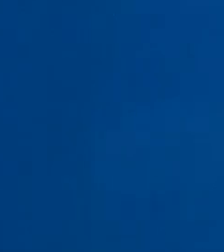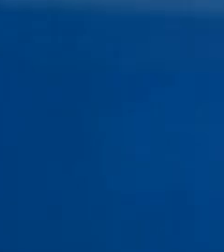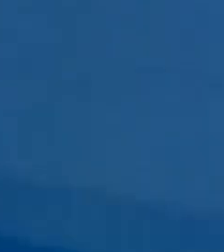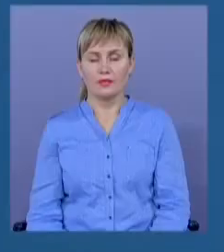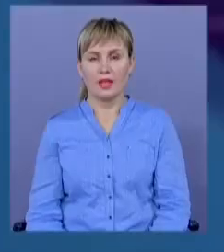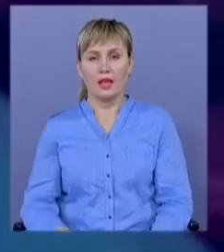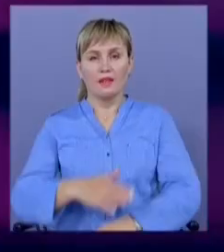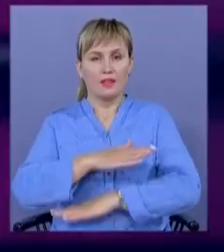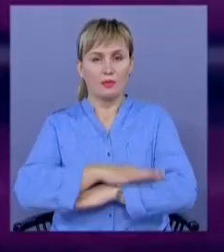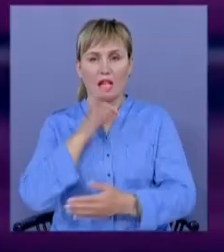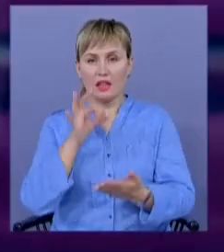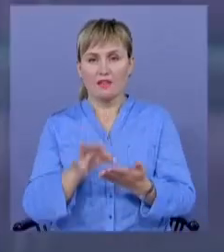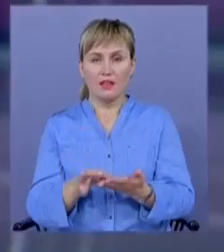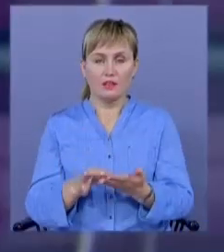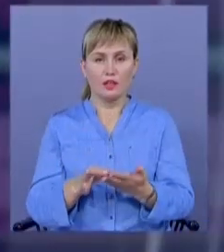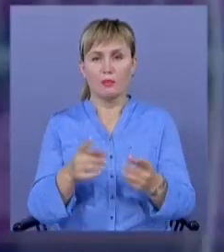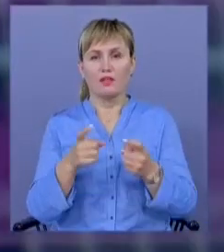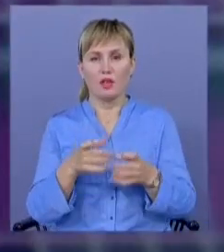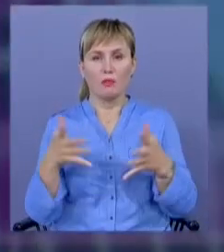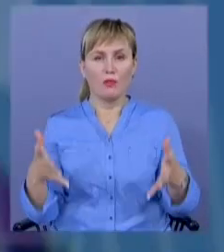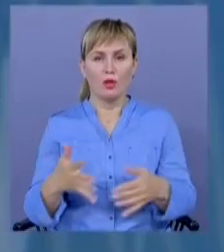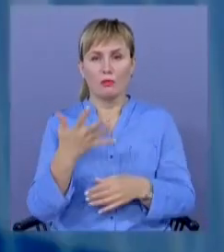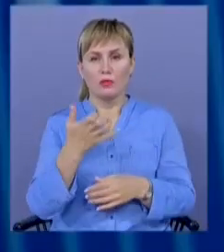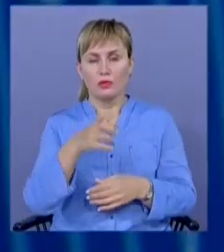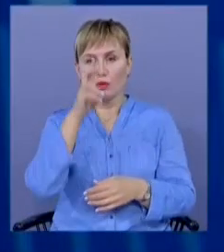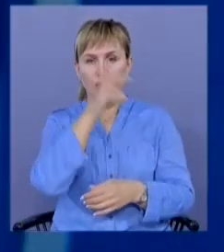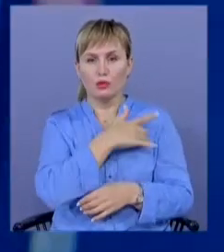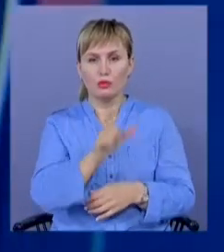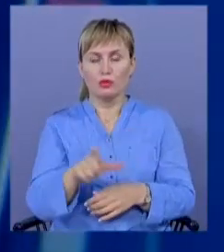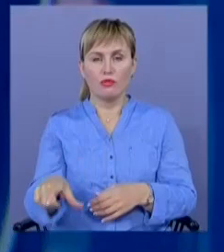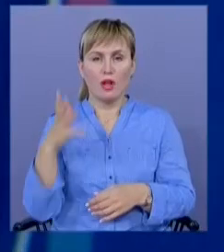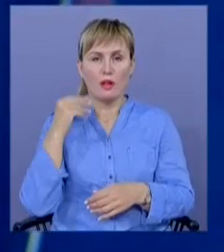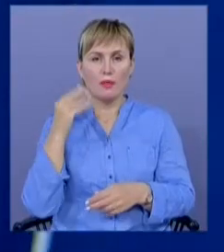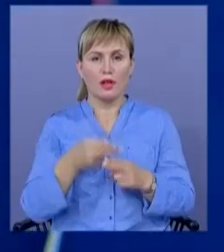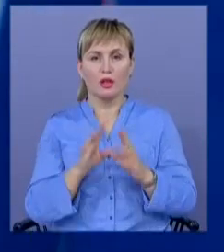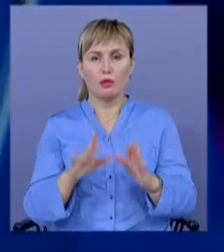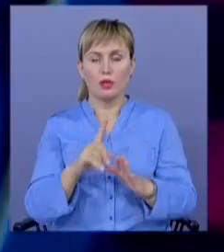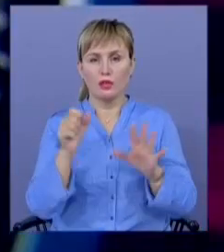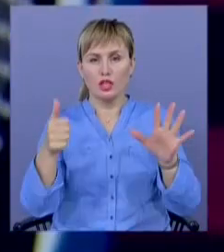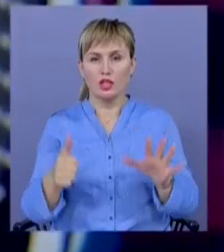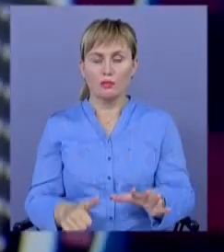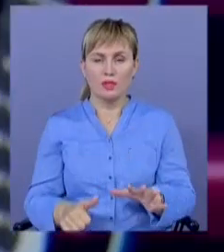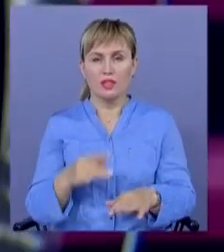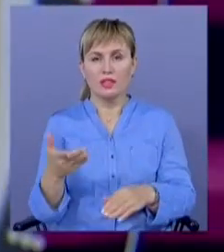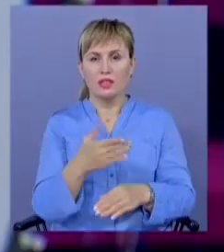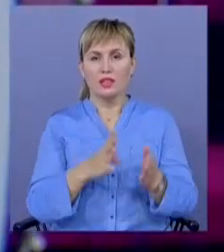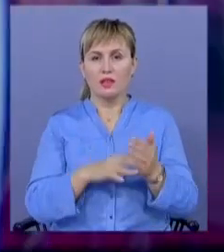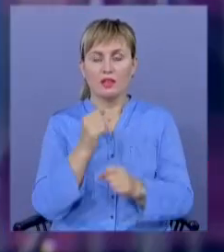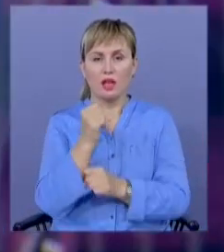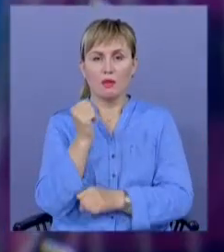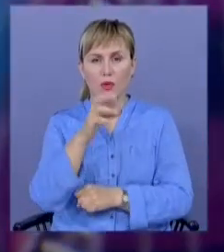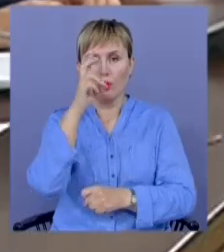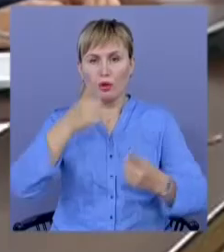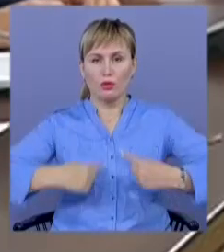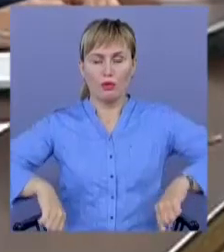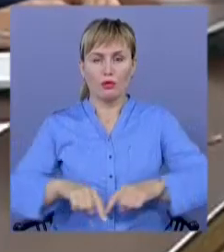в дисциплинарной ответственности привлекли более 500 госслужащих в алматы и это только за полгода из них 9 работников гос